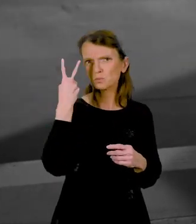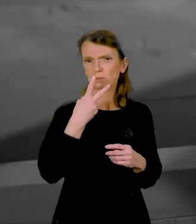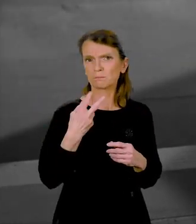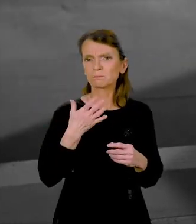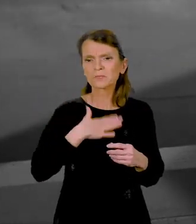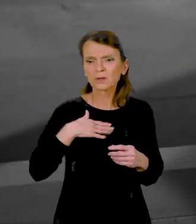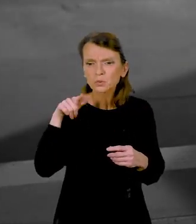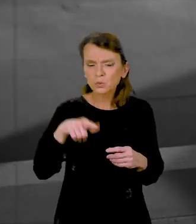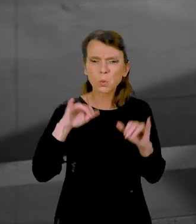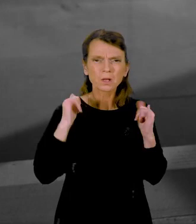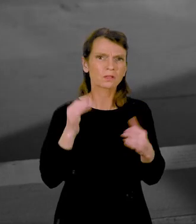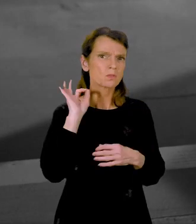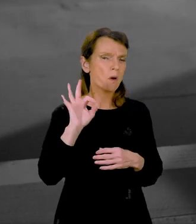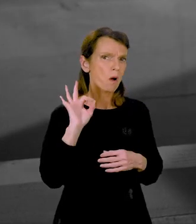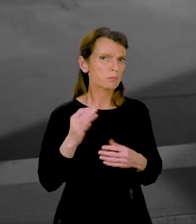Zakaj bi bilo to dobro?